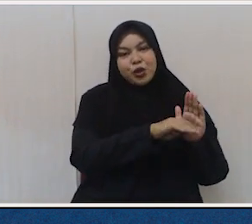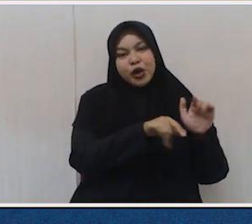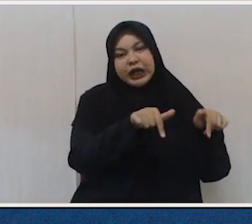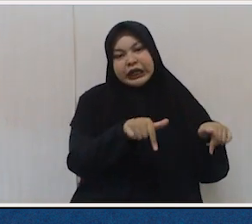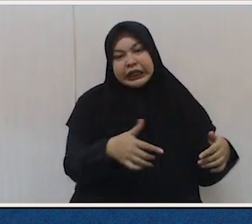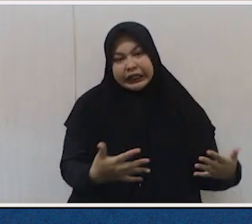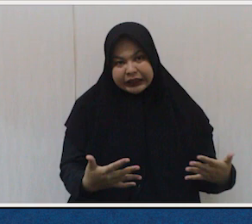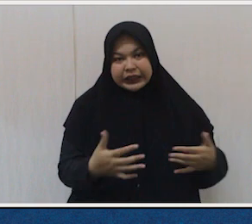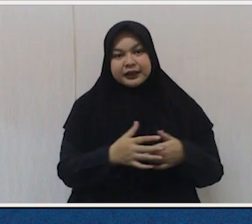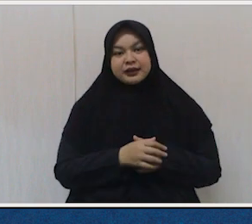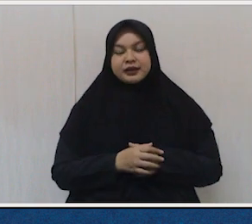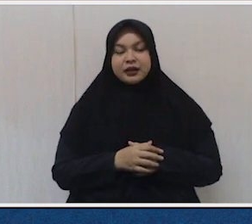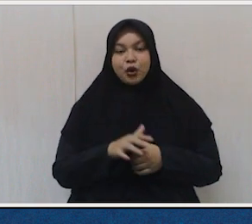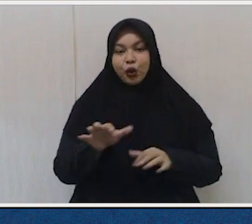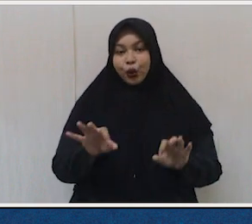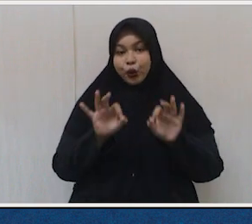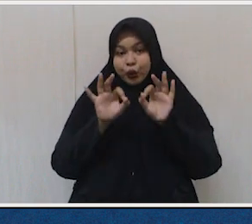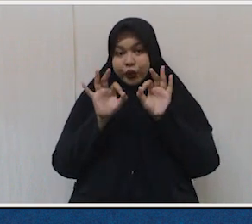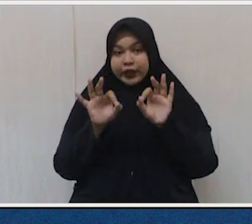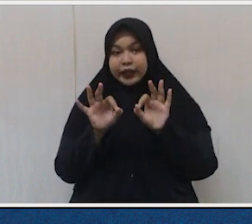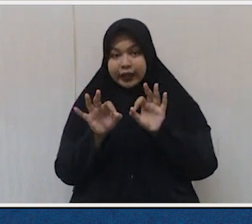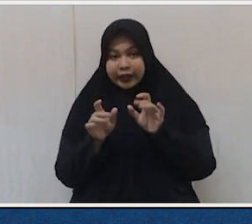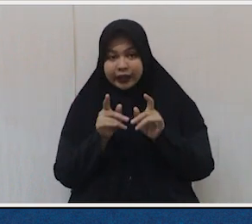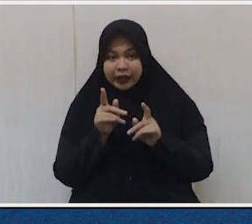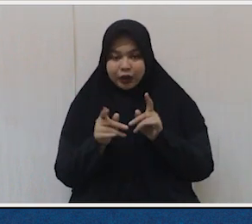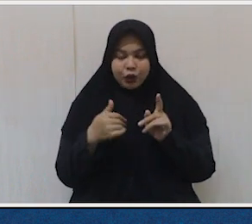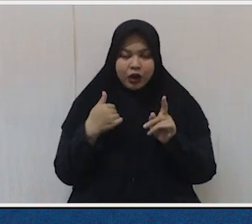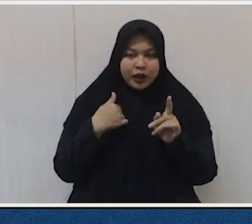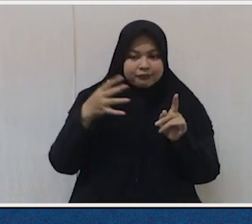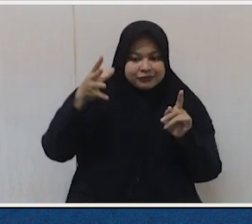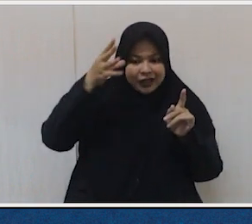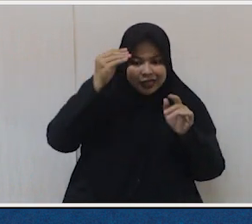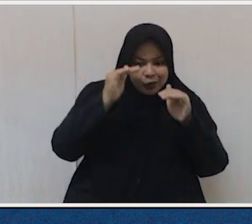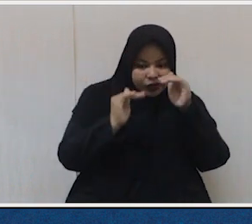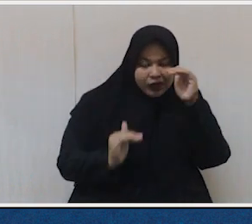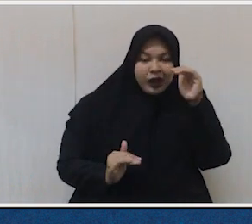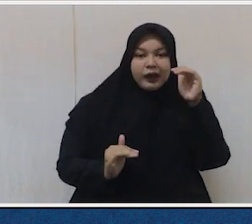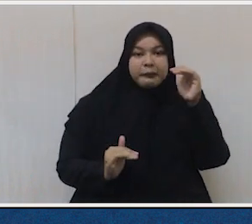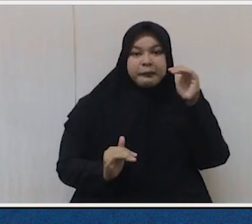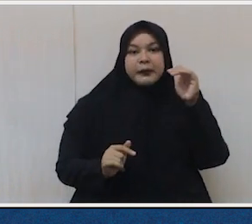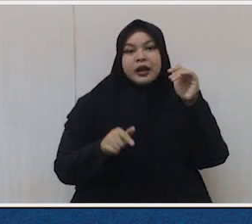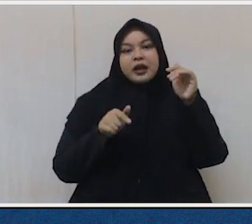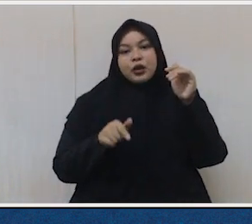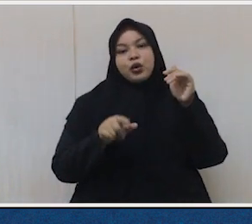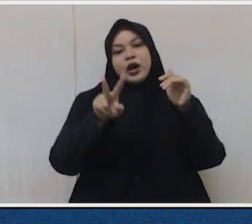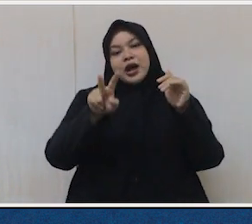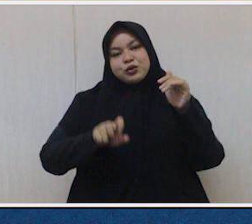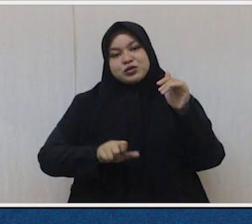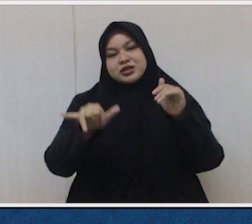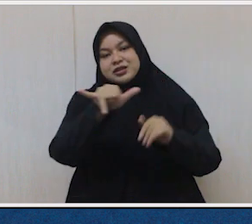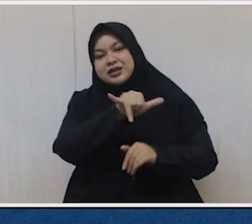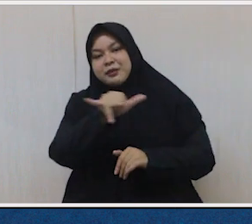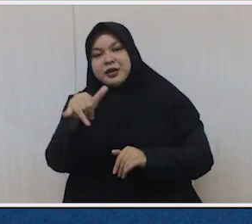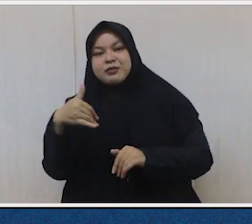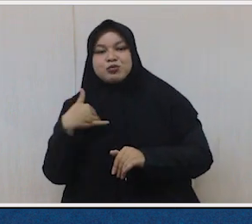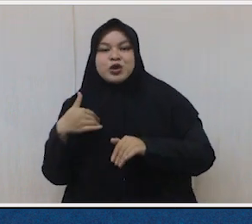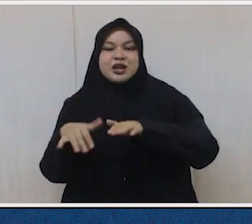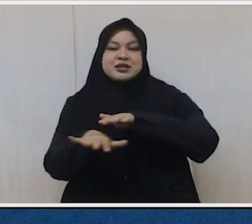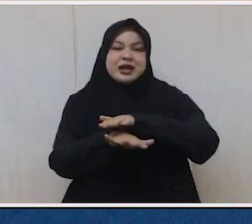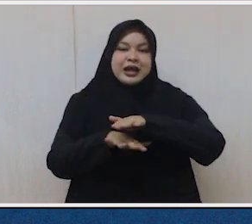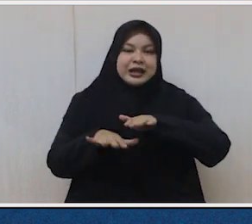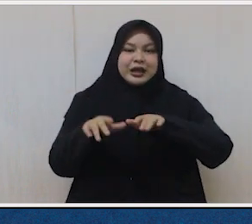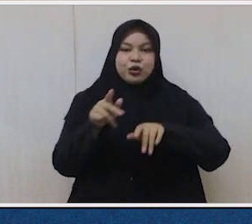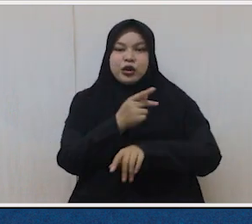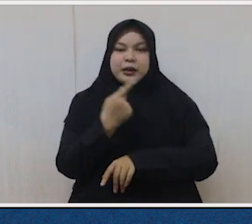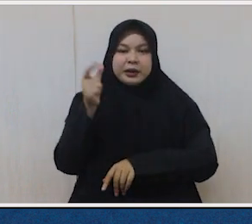nah kami masuk dari situ bahwa Oke kalau ada gap pengetahuan berarti kita harus sama-sama punya standar dong gitu Nah